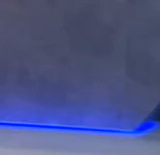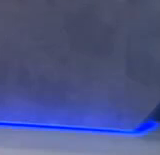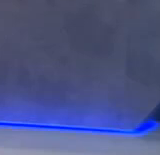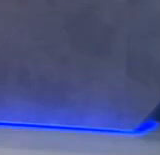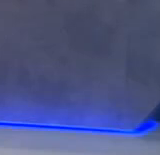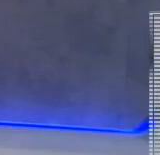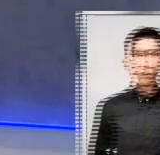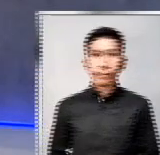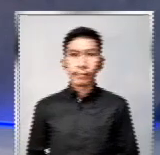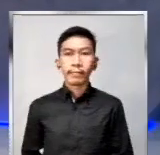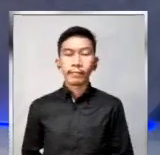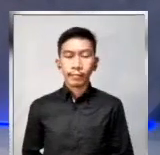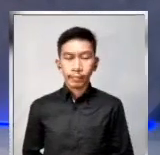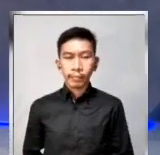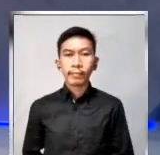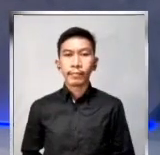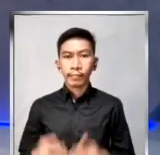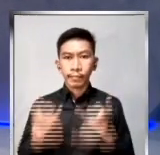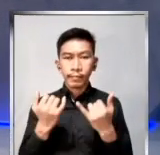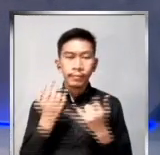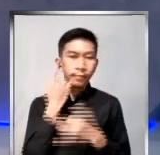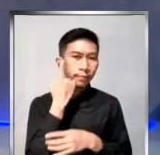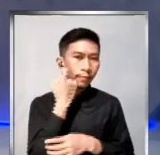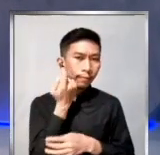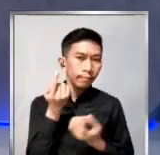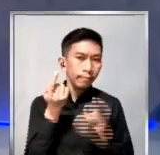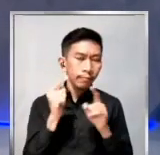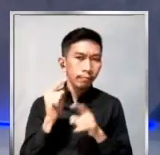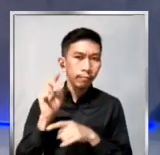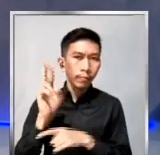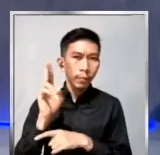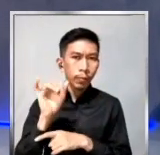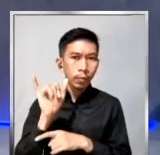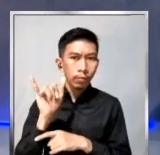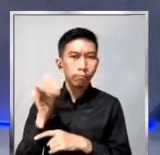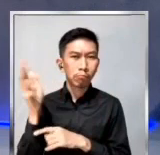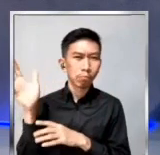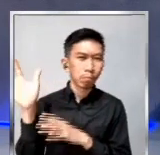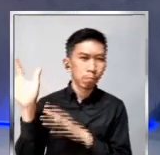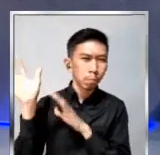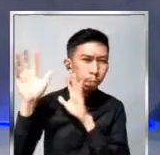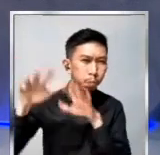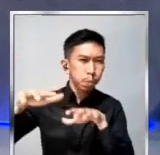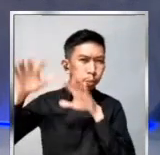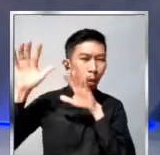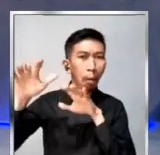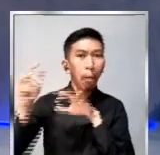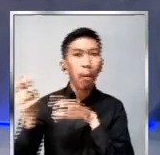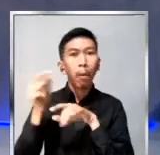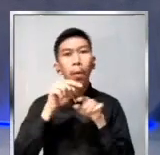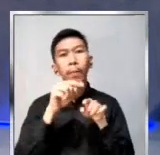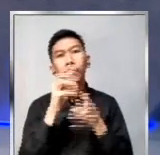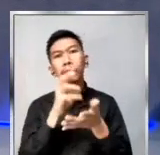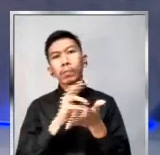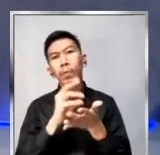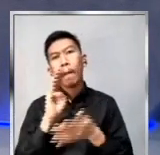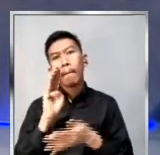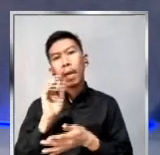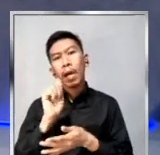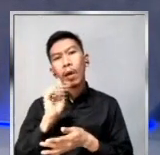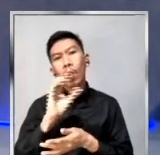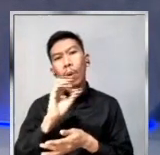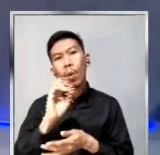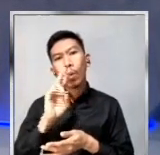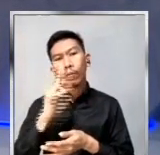Sa gitna ng bagyong Rolly, nasunugan ang mahigit 500 pamilya sa Bacoor, Cavite. Mabilis na kumalat ang apoy dahil daw